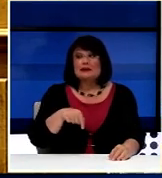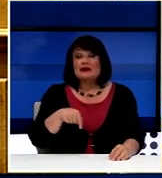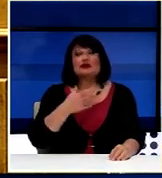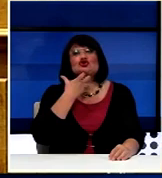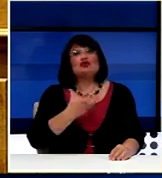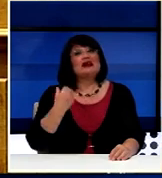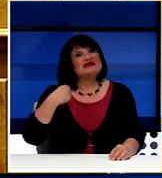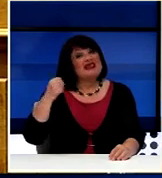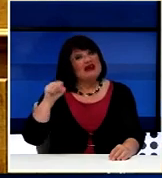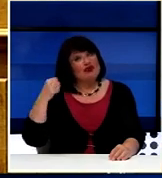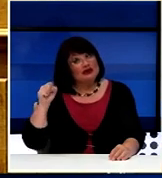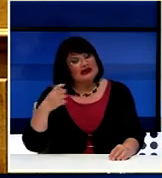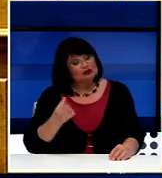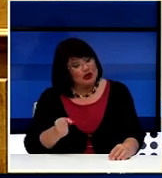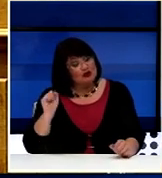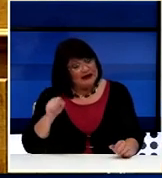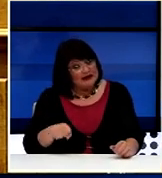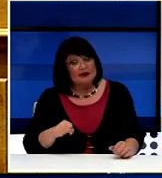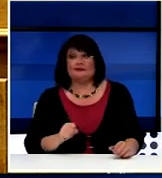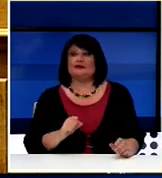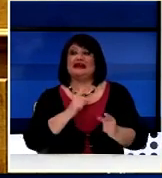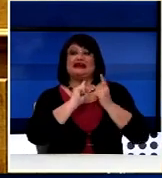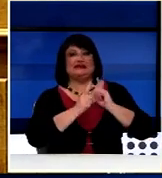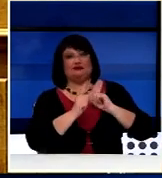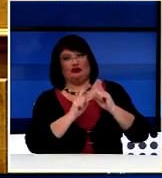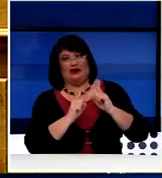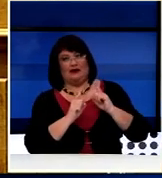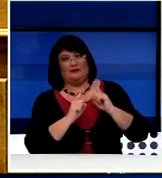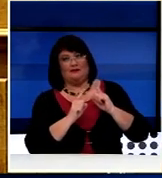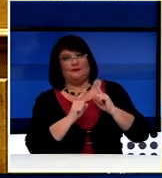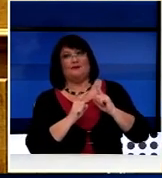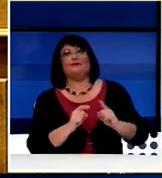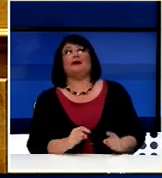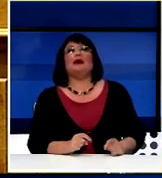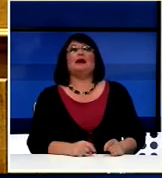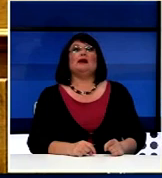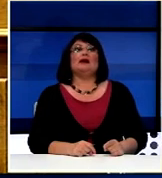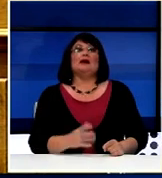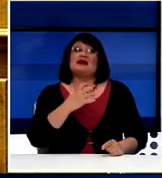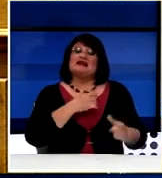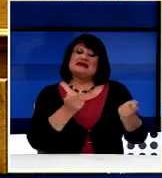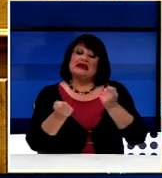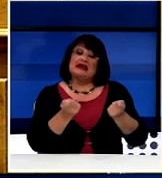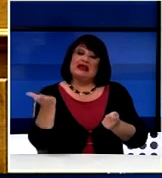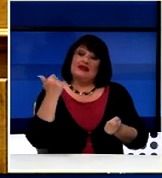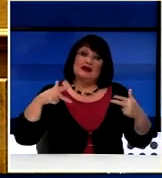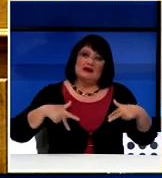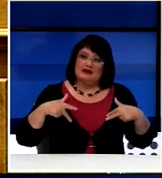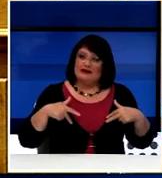σοβαρές διαφωνίες μας για αυτή τη συμφωνία και την έλλειψη στρατηγικής από πλευρά της κυβέρνησης,